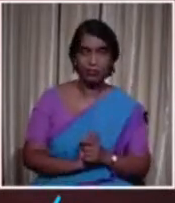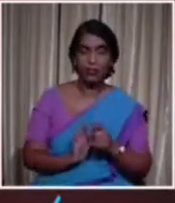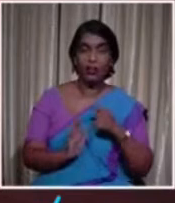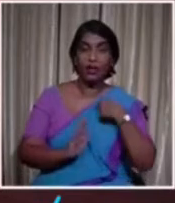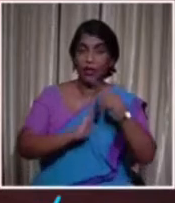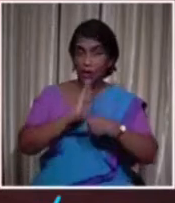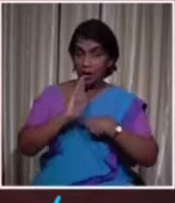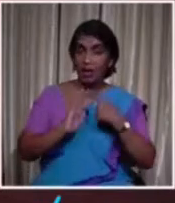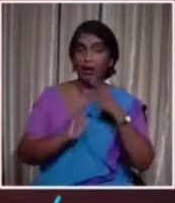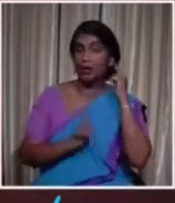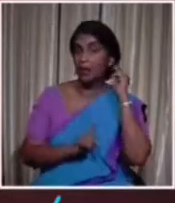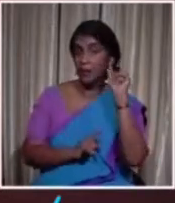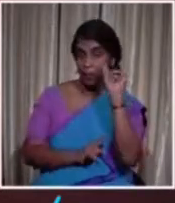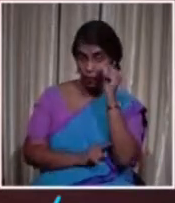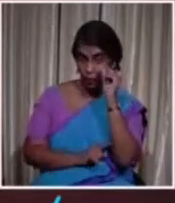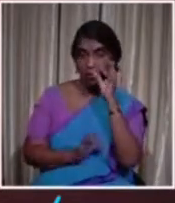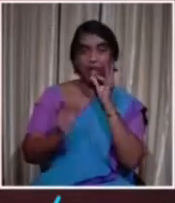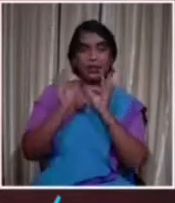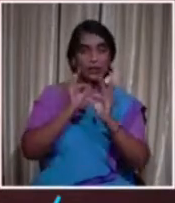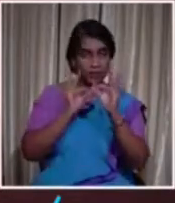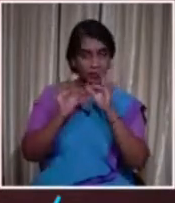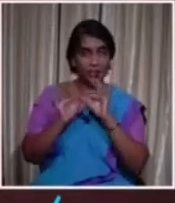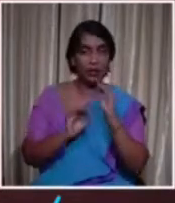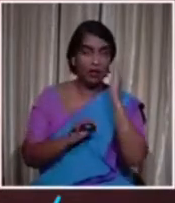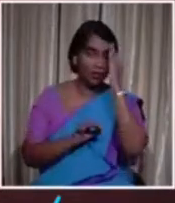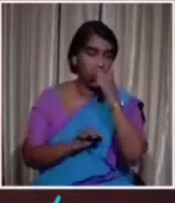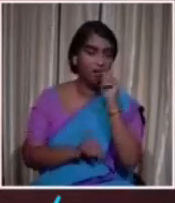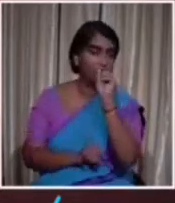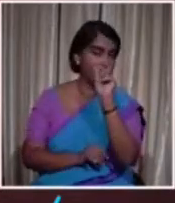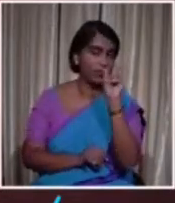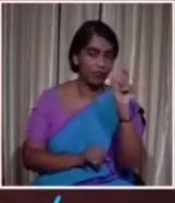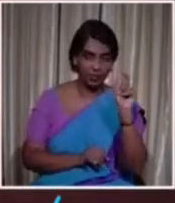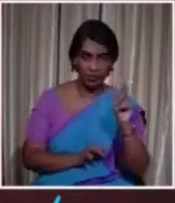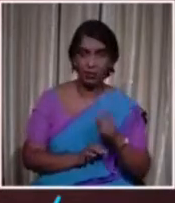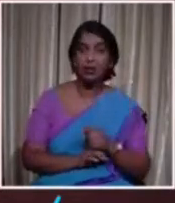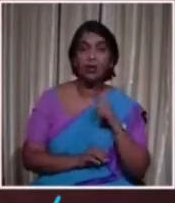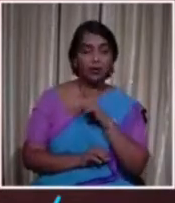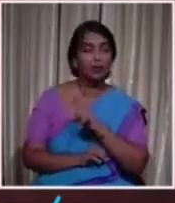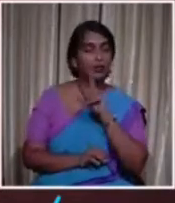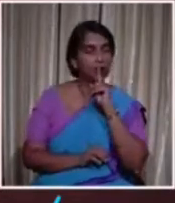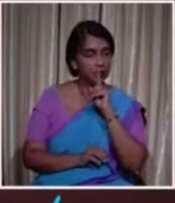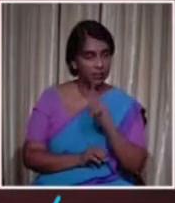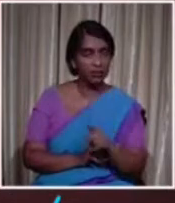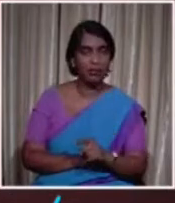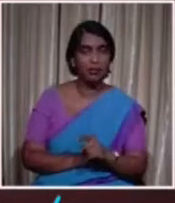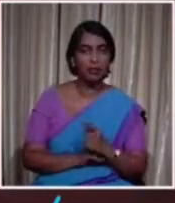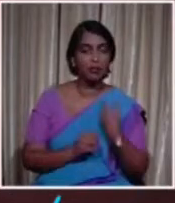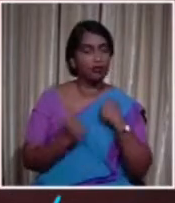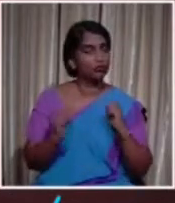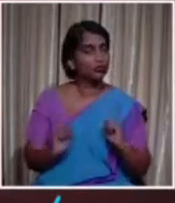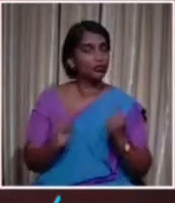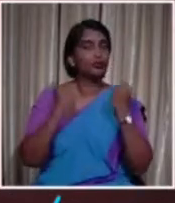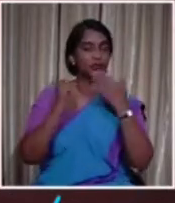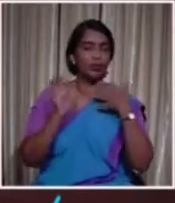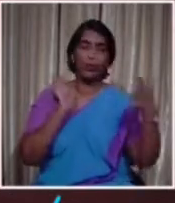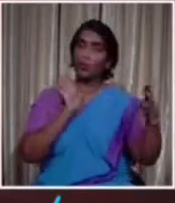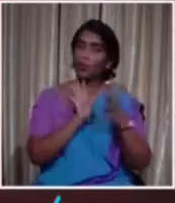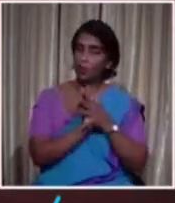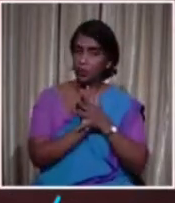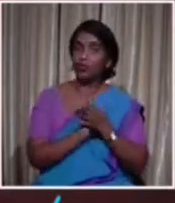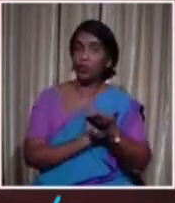මුතු ඇටයයි කියන ගීතය. ඒකේ ලස්සන වදන් පේලියක් තියෙනවා. ඒකේ තියෙනවා නැගී සිටිය හැක එක්සේ